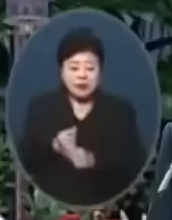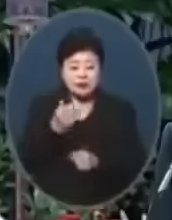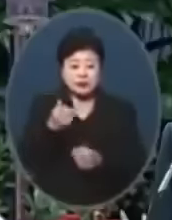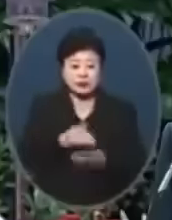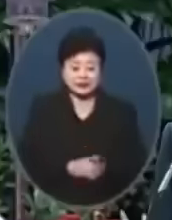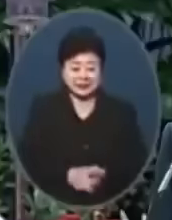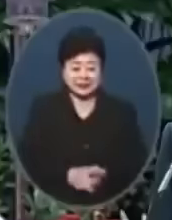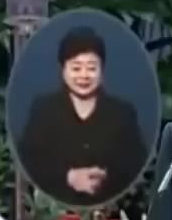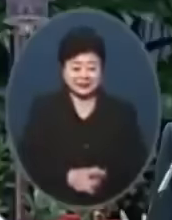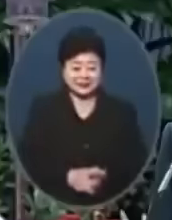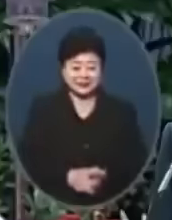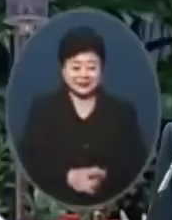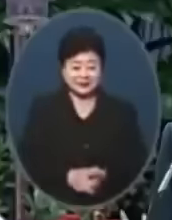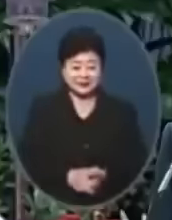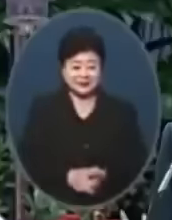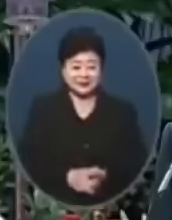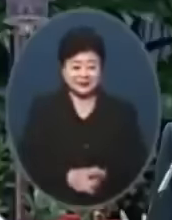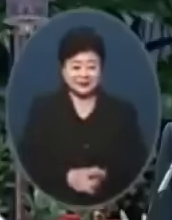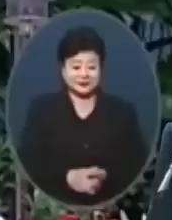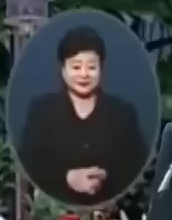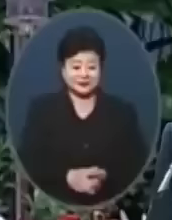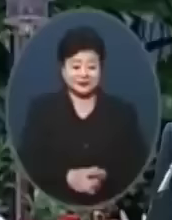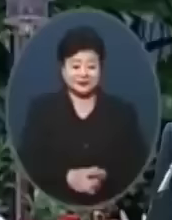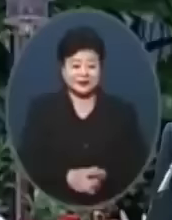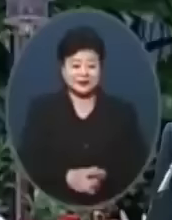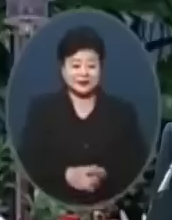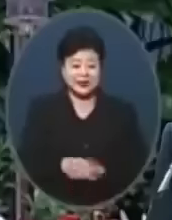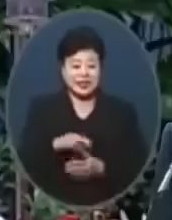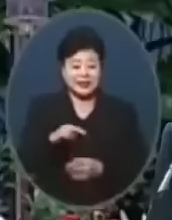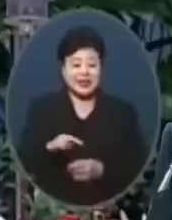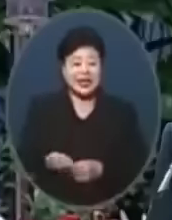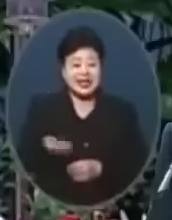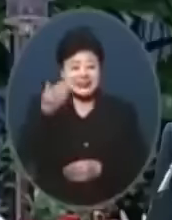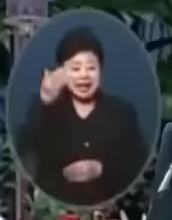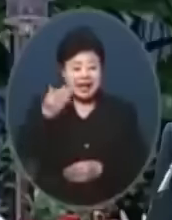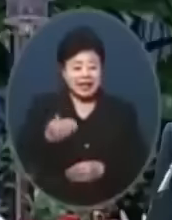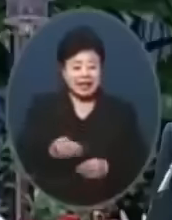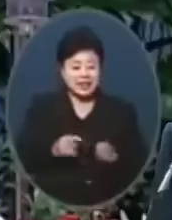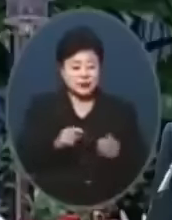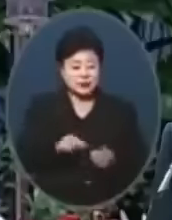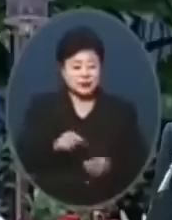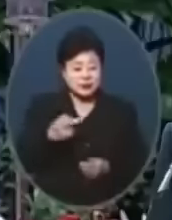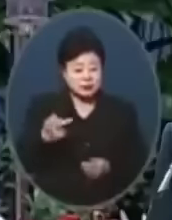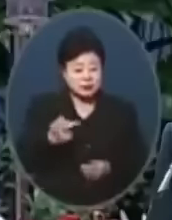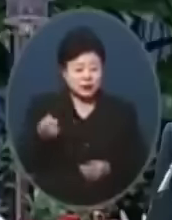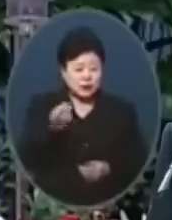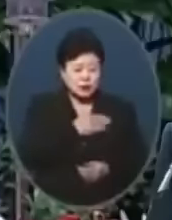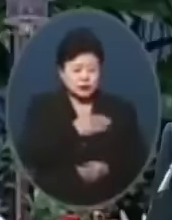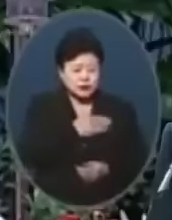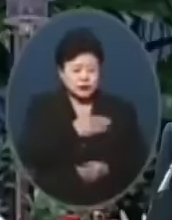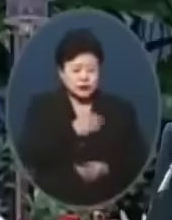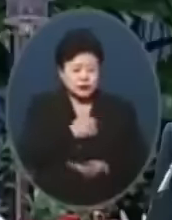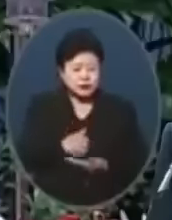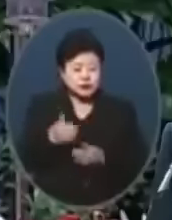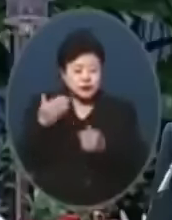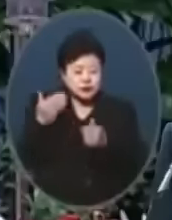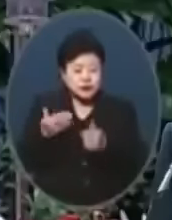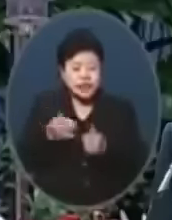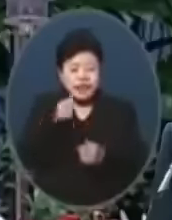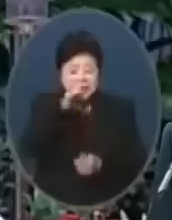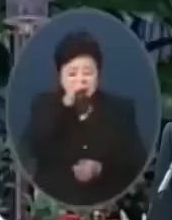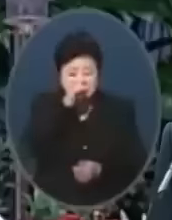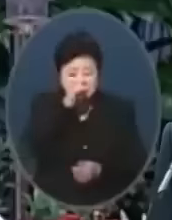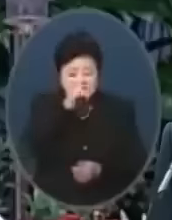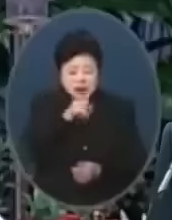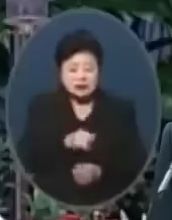것입니다. 역대상 29장 12절에 부와 귀가 주께로 말미암고 또 주는 만물의 주재가 되사 손에 권세와